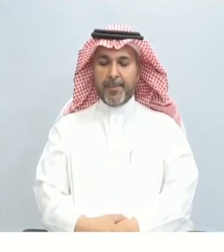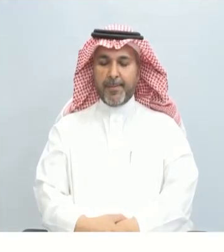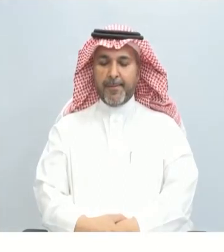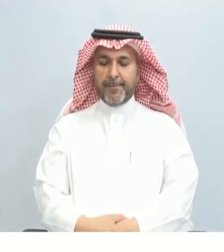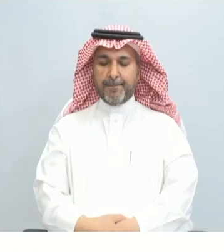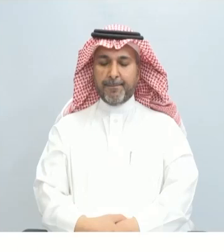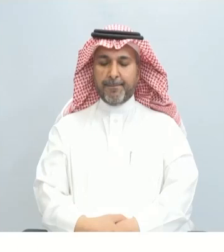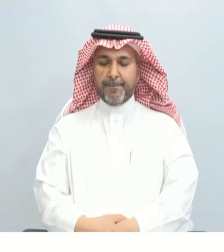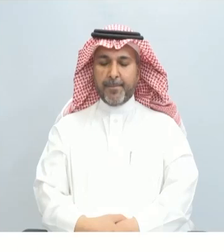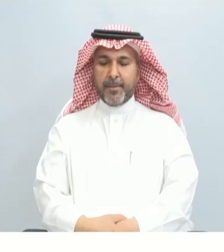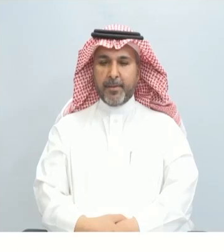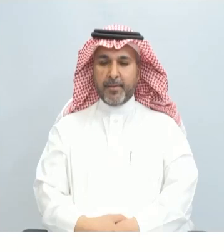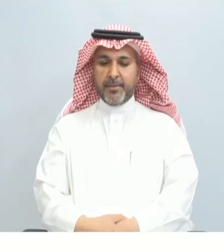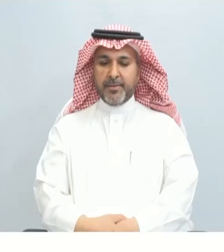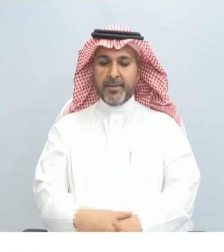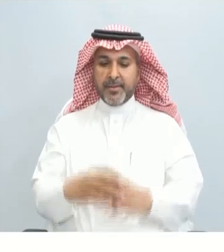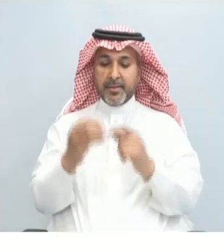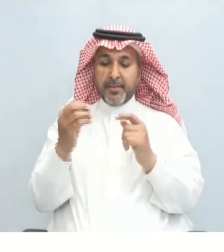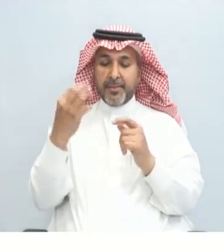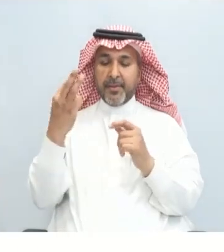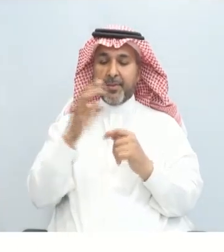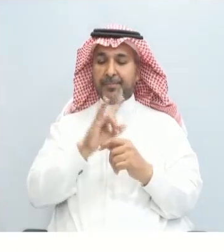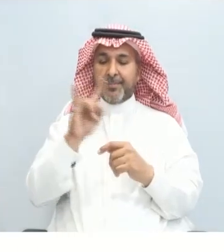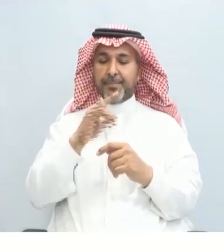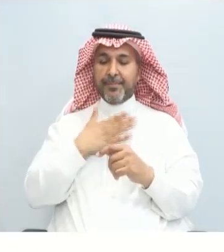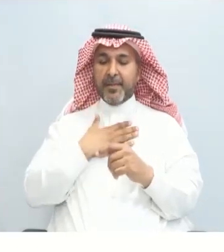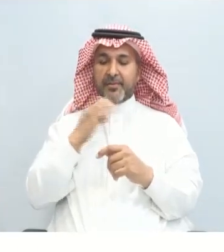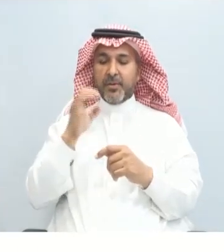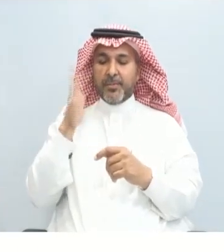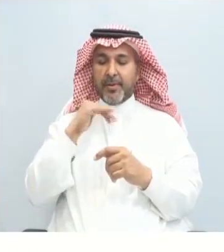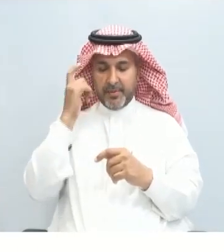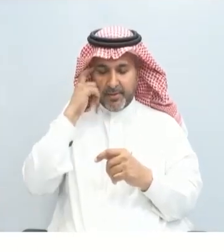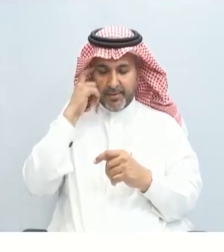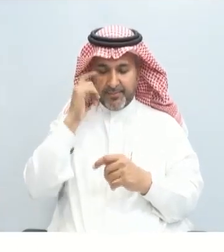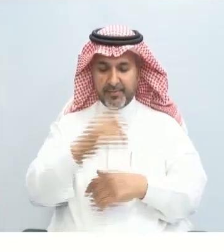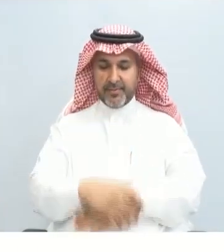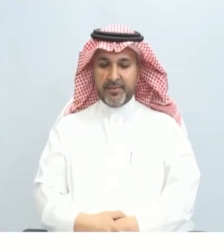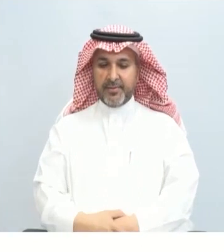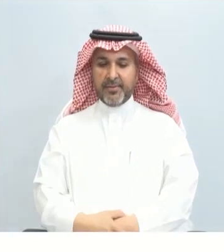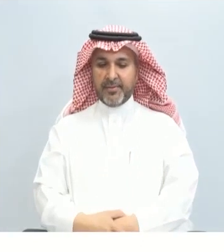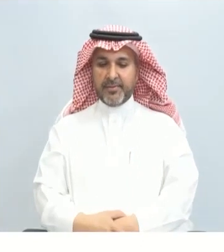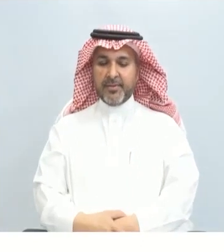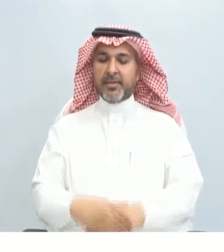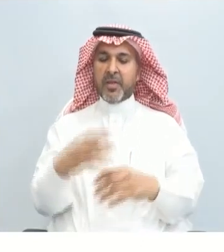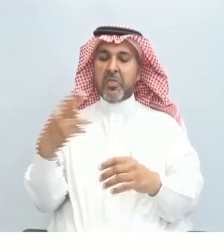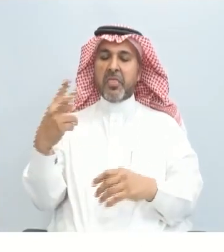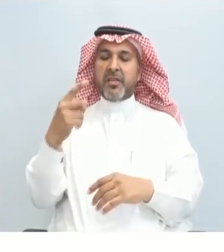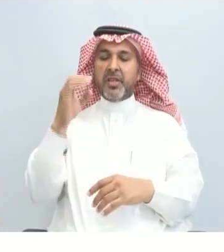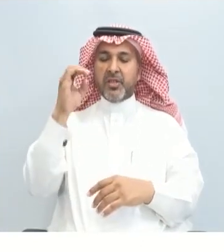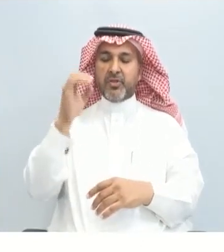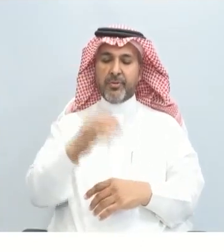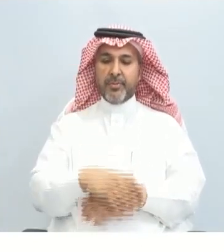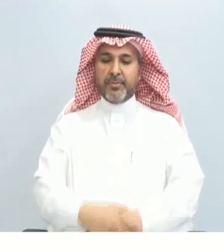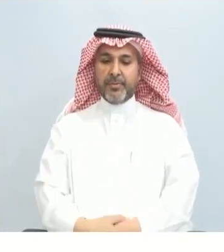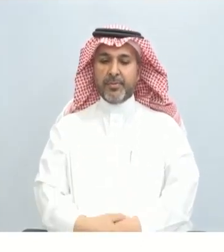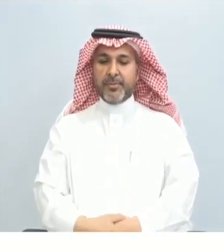حل مرفوض السالب 3 حل مرفوض اما الموجب 12 لو عوضت هنا ب